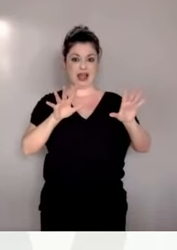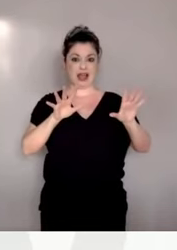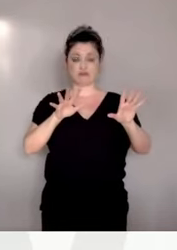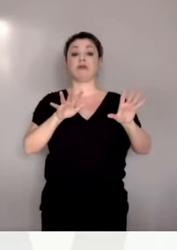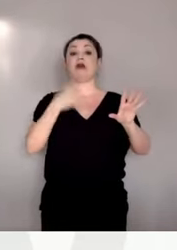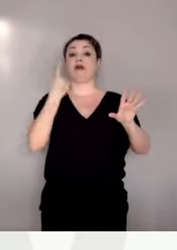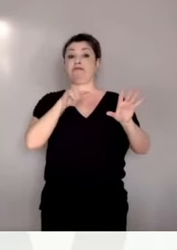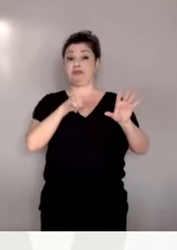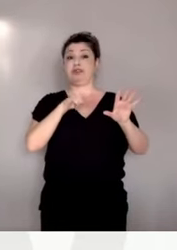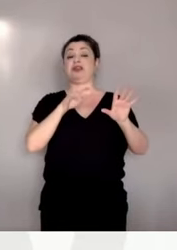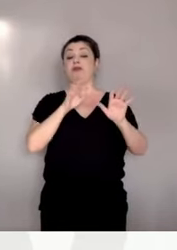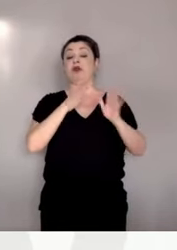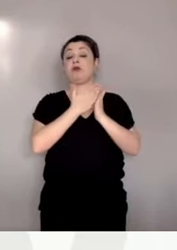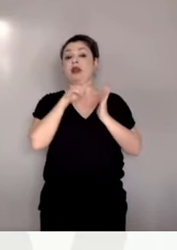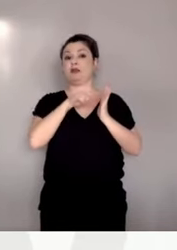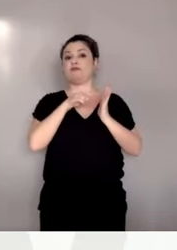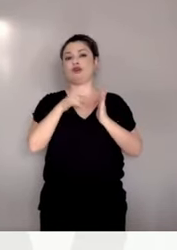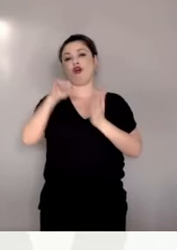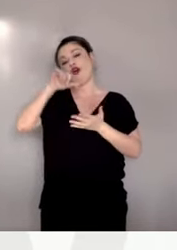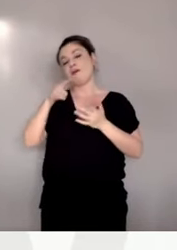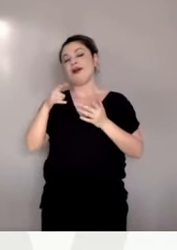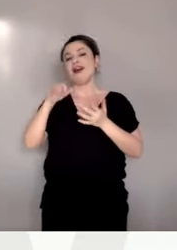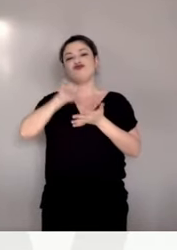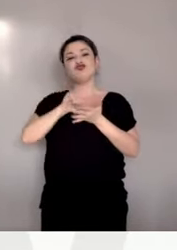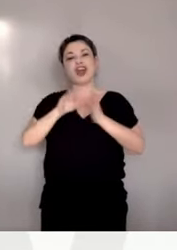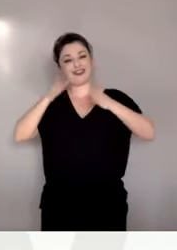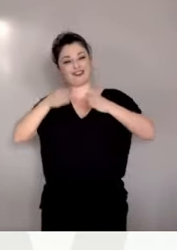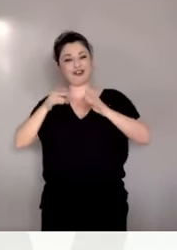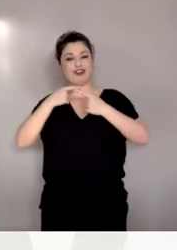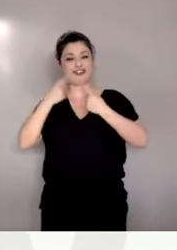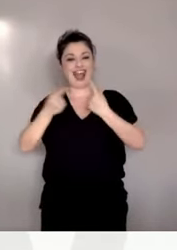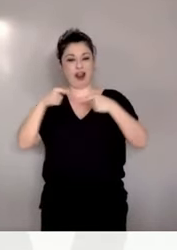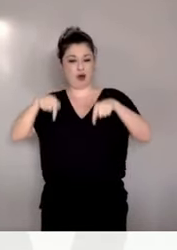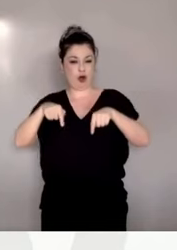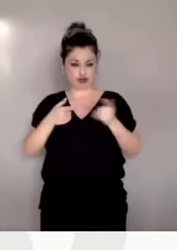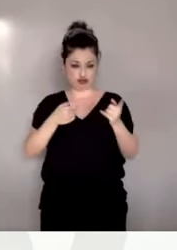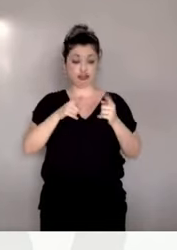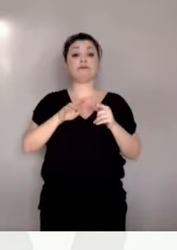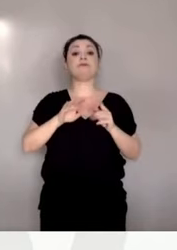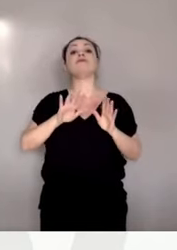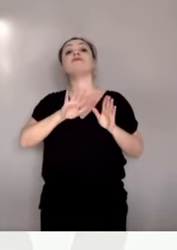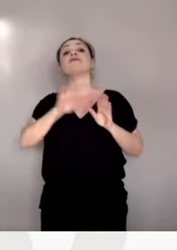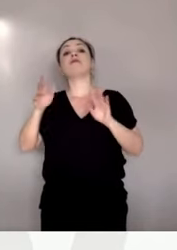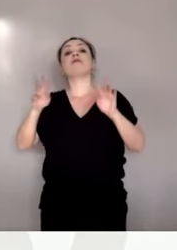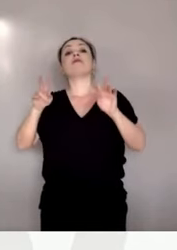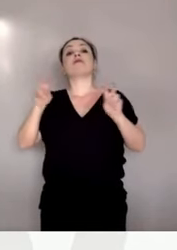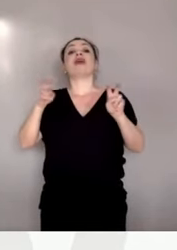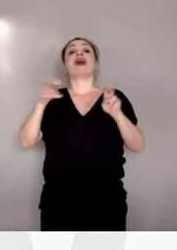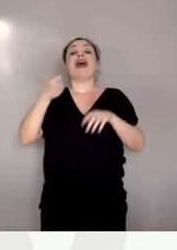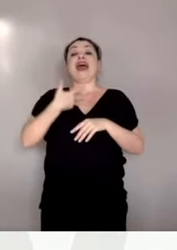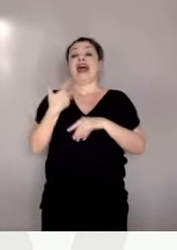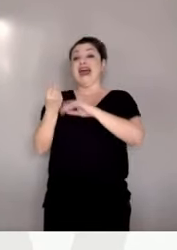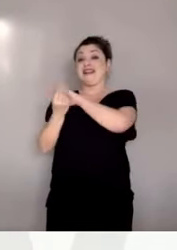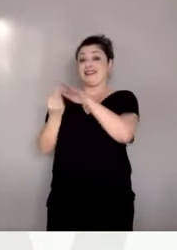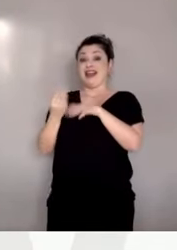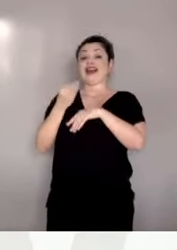un testo al centro del nostro dialogo di oggi, Attraverso essere singolare plurale